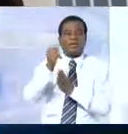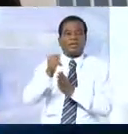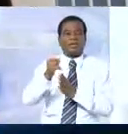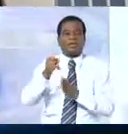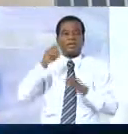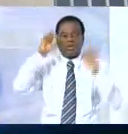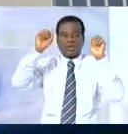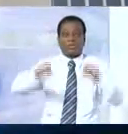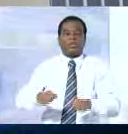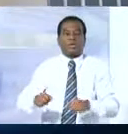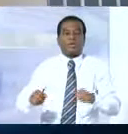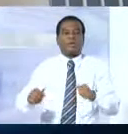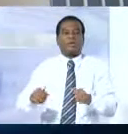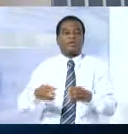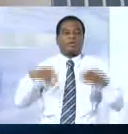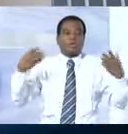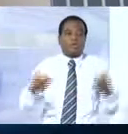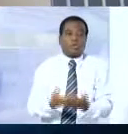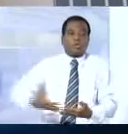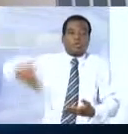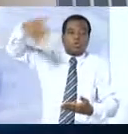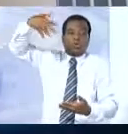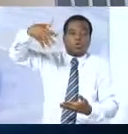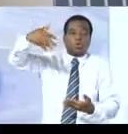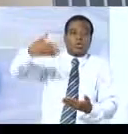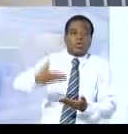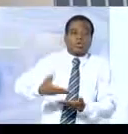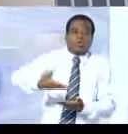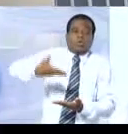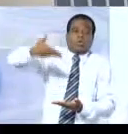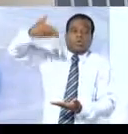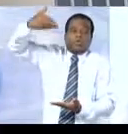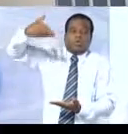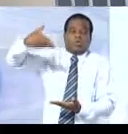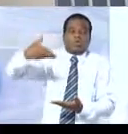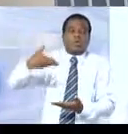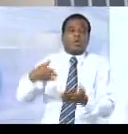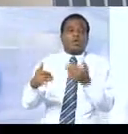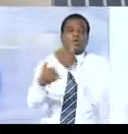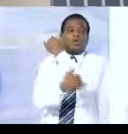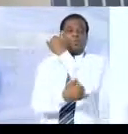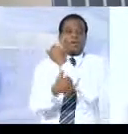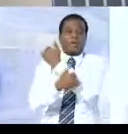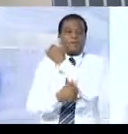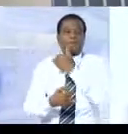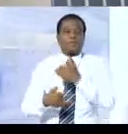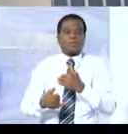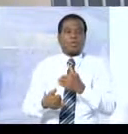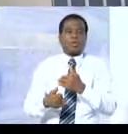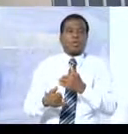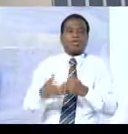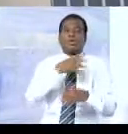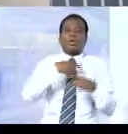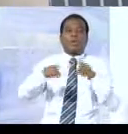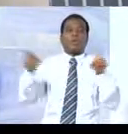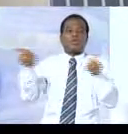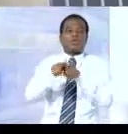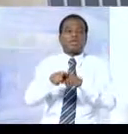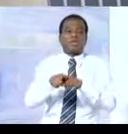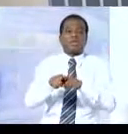pays. Voilà, ils sont capables de rebooster l'agriculture qui est non seulement le pilier de l'économie, mais en plus